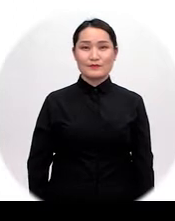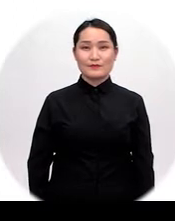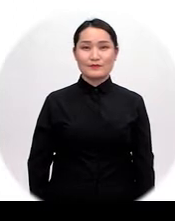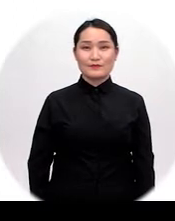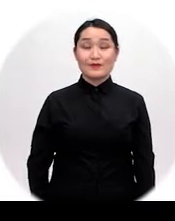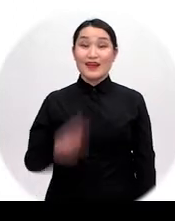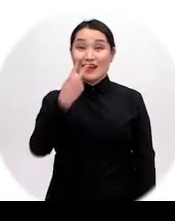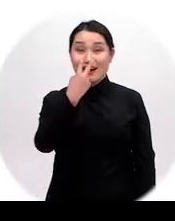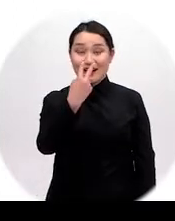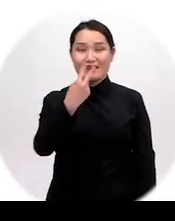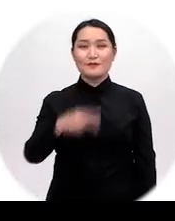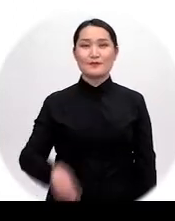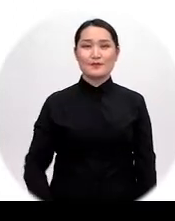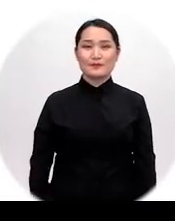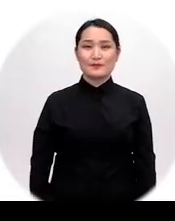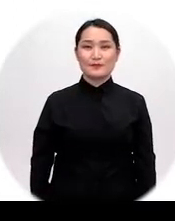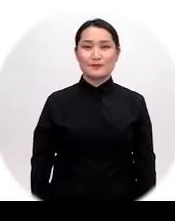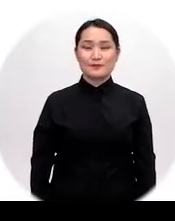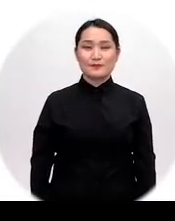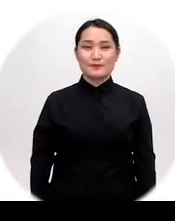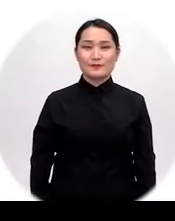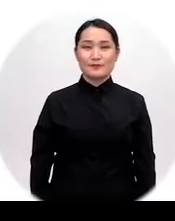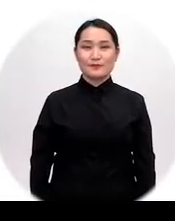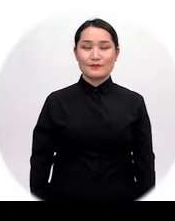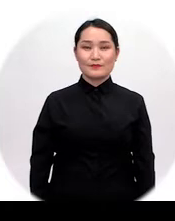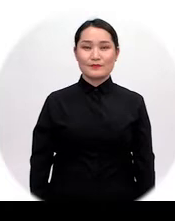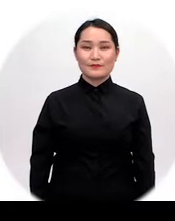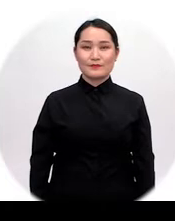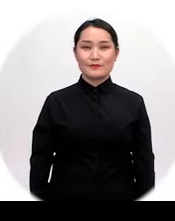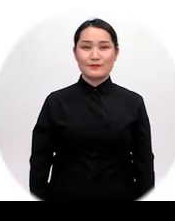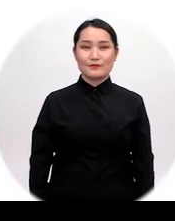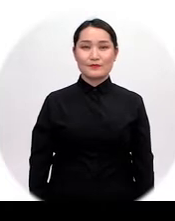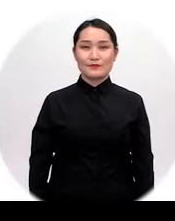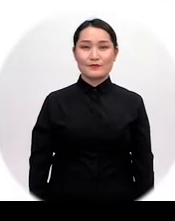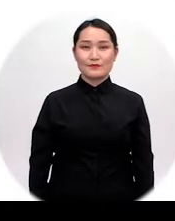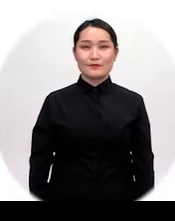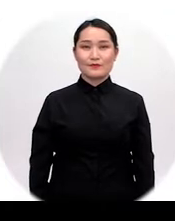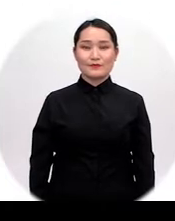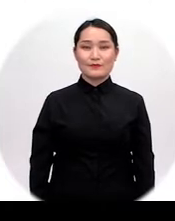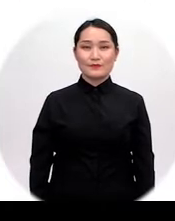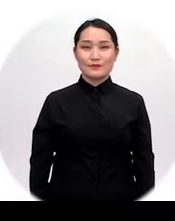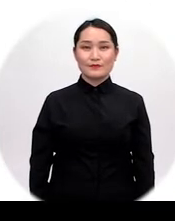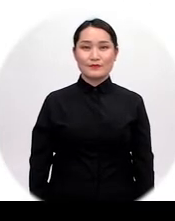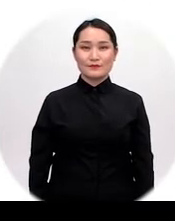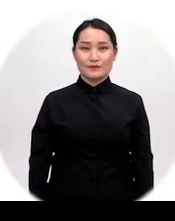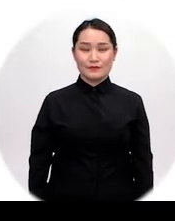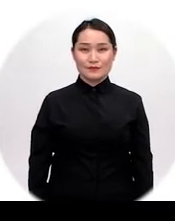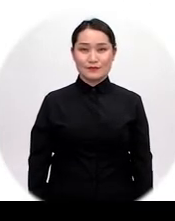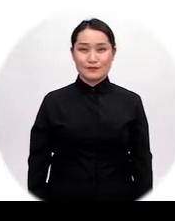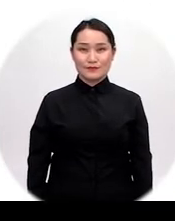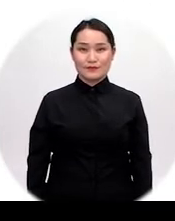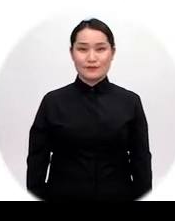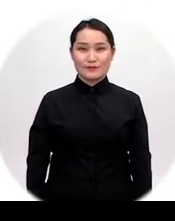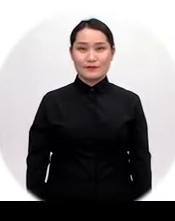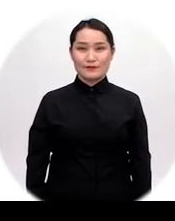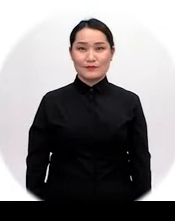За, дахиад нэг эргэлээ. Урт зүү маань нэг бүтэн эргээд нэг цаг болж байгаа юм байна.